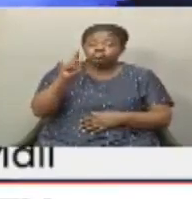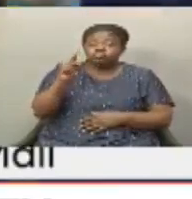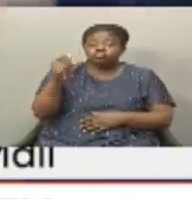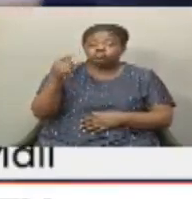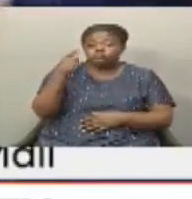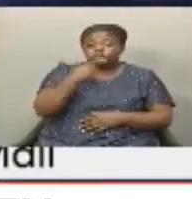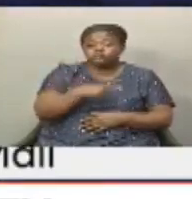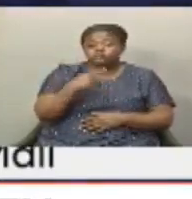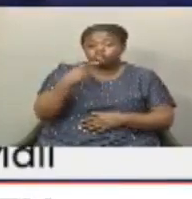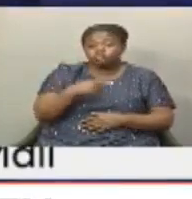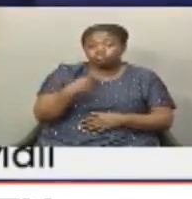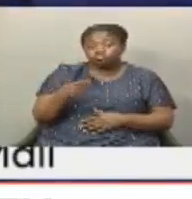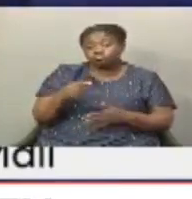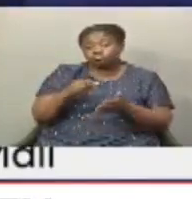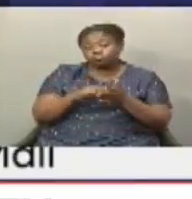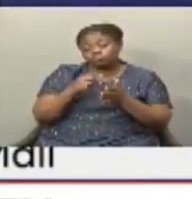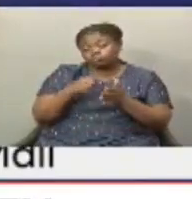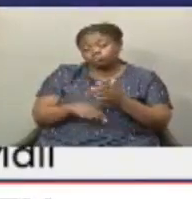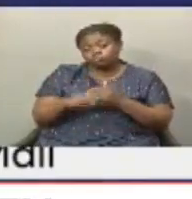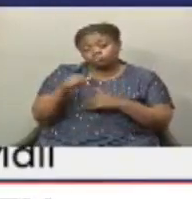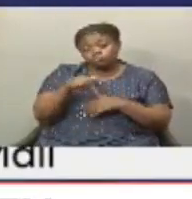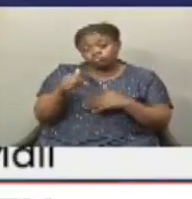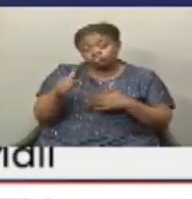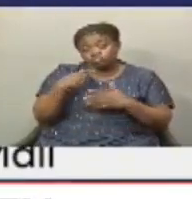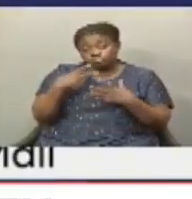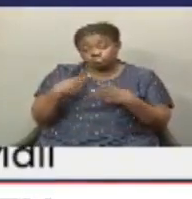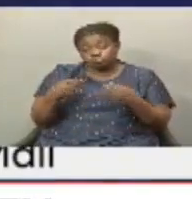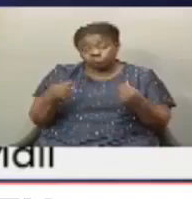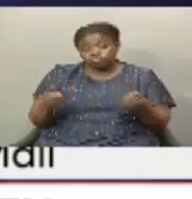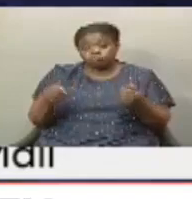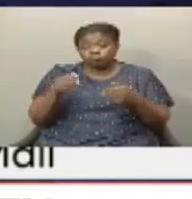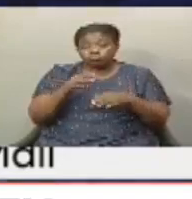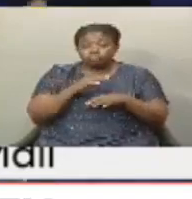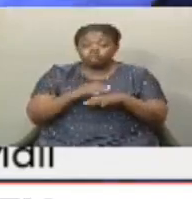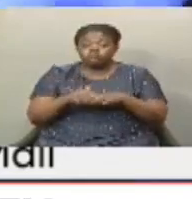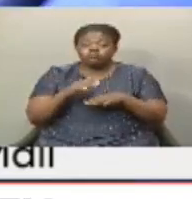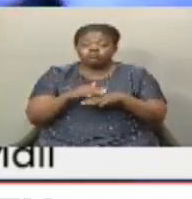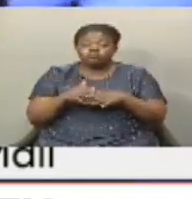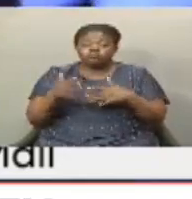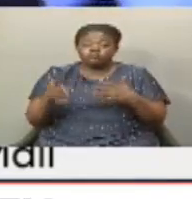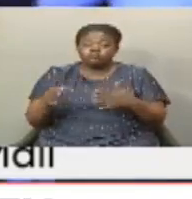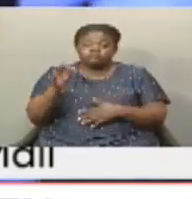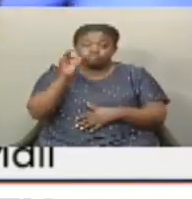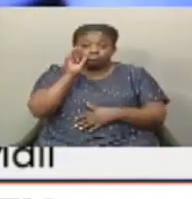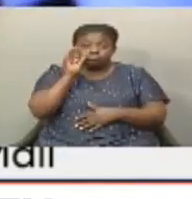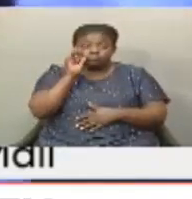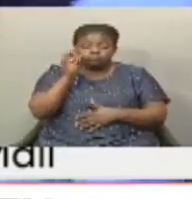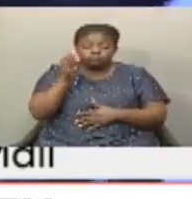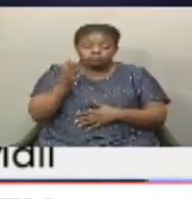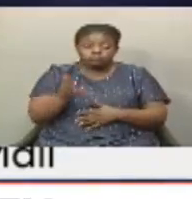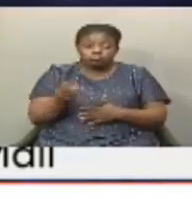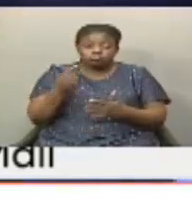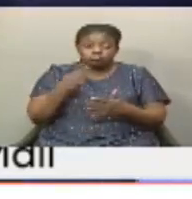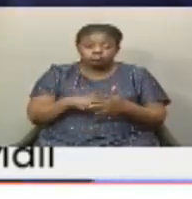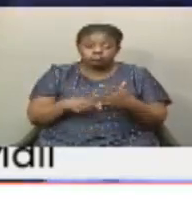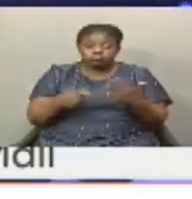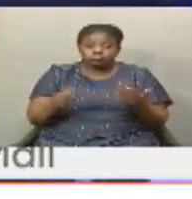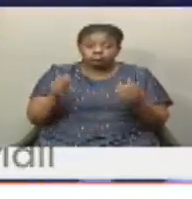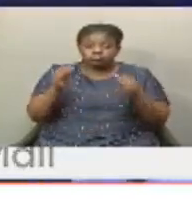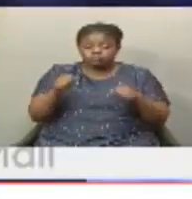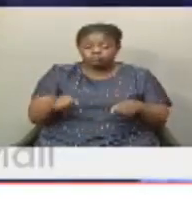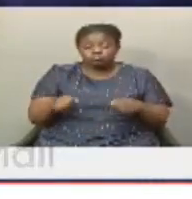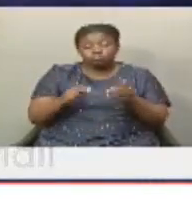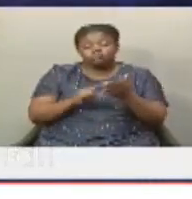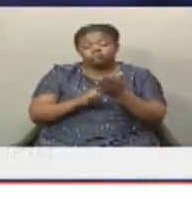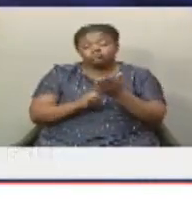lunaku ekitegeeza naawe akaza ennaanansi, akaza ebibala, akaza emwanyi, akola kase